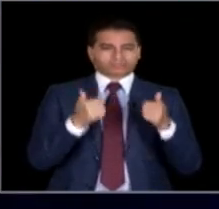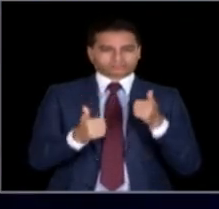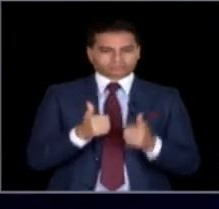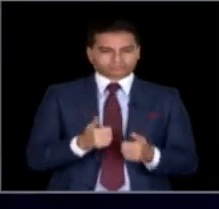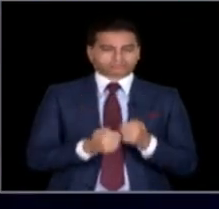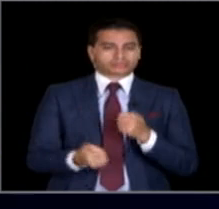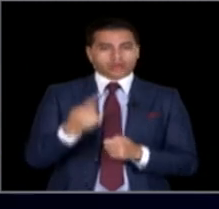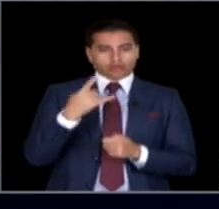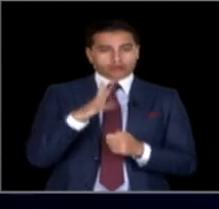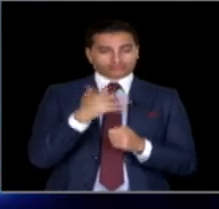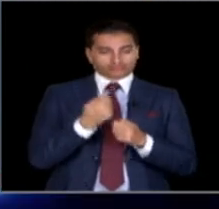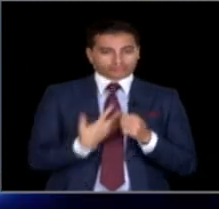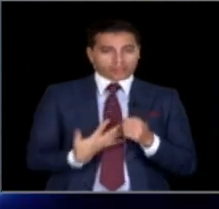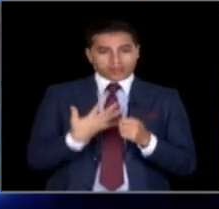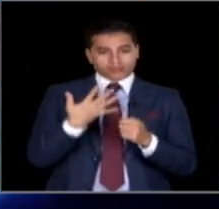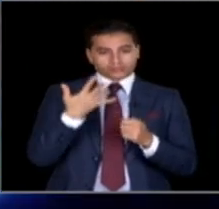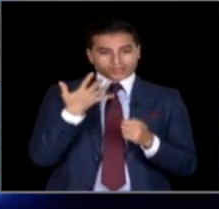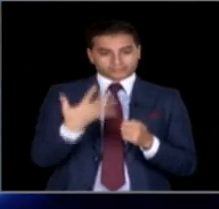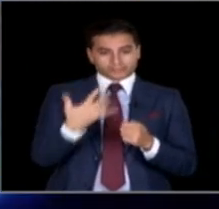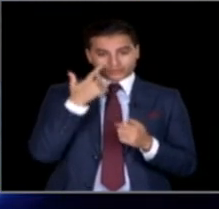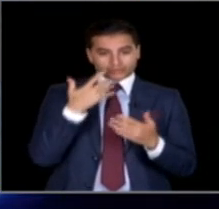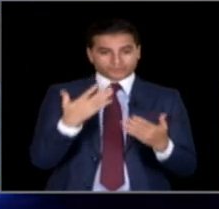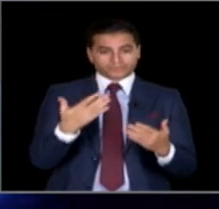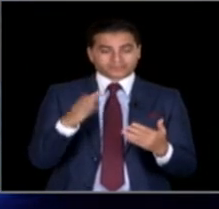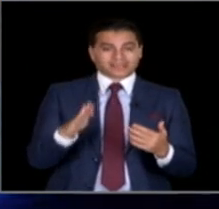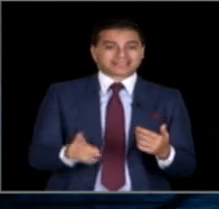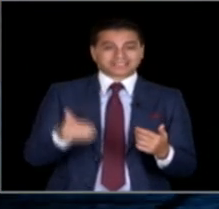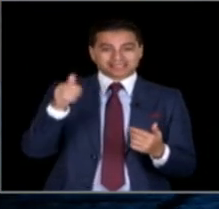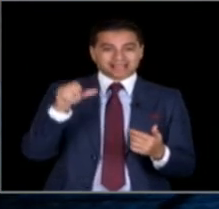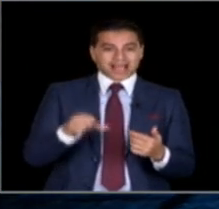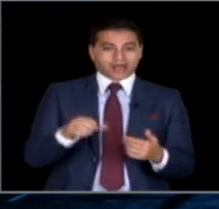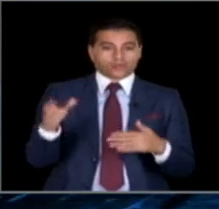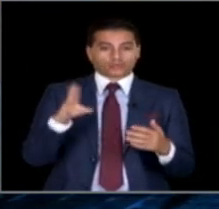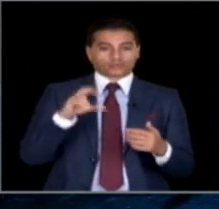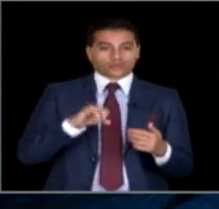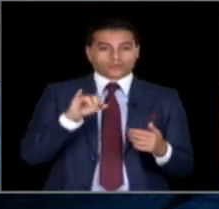4 اختيارات بزائد 10 أو ناقص 5، مين اللي هيخطف البزر؟